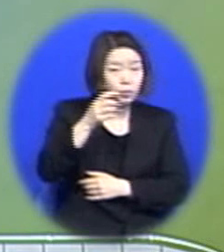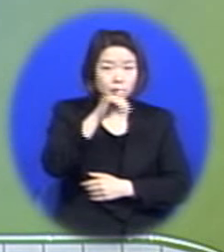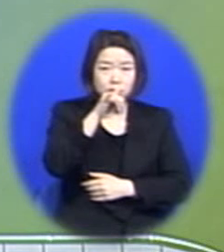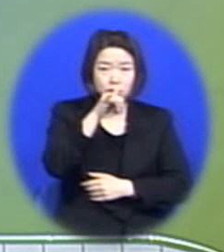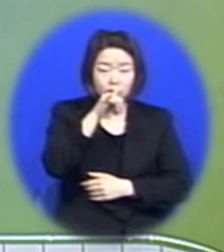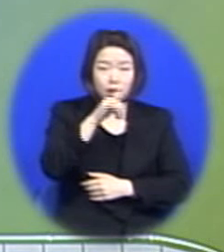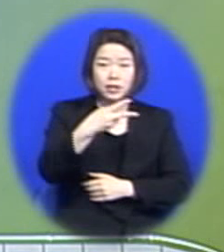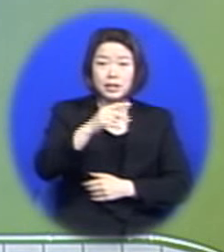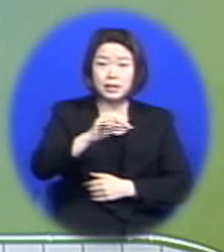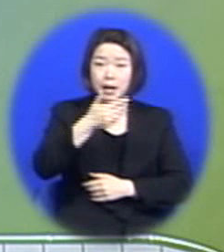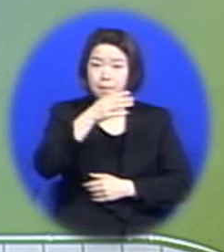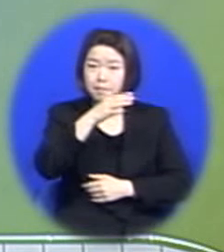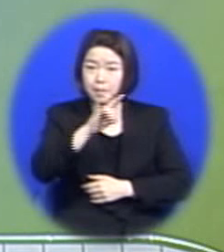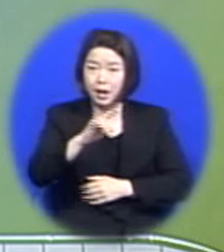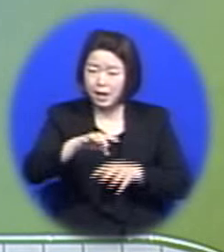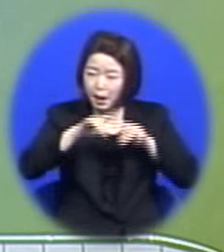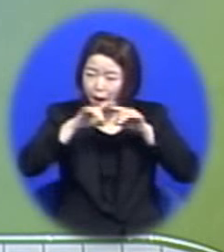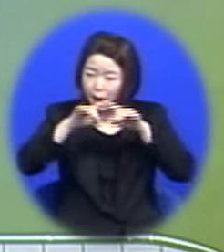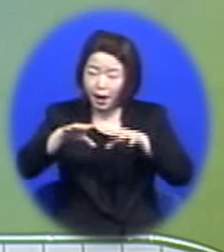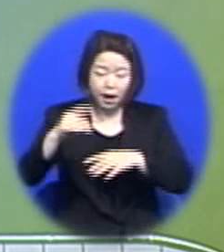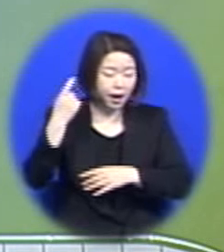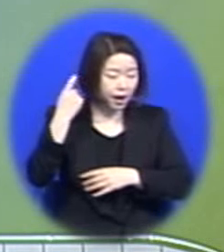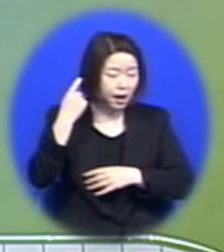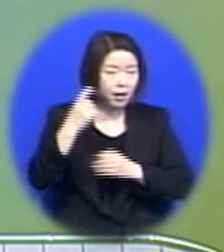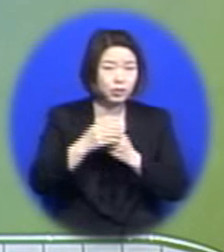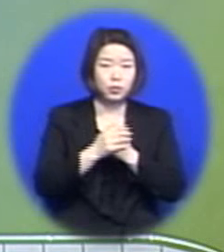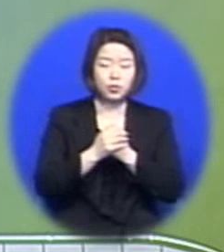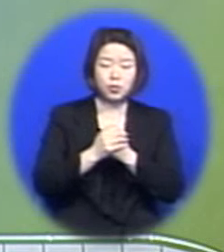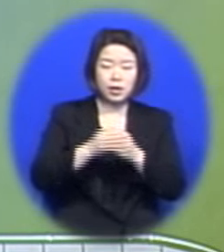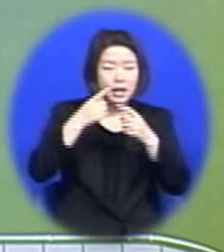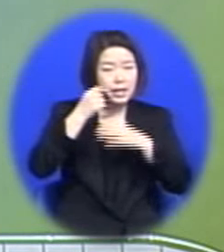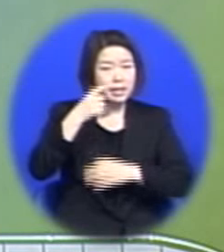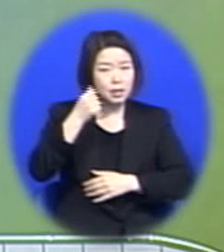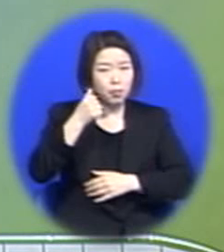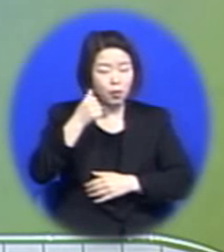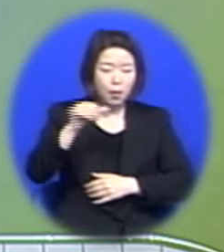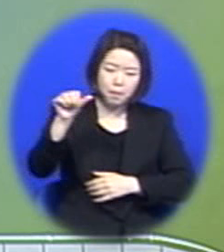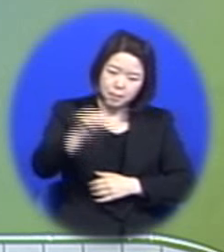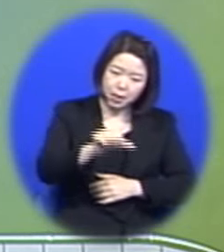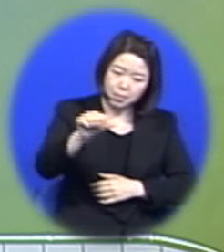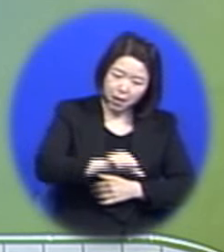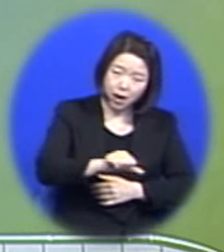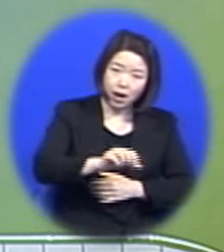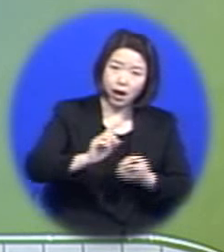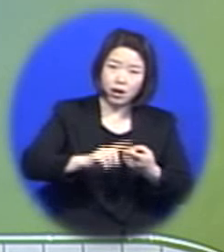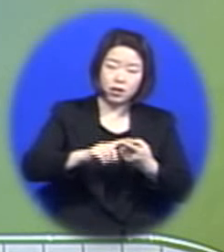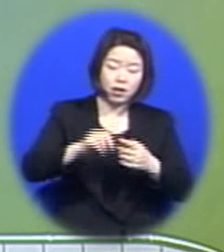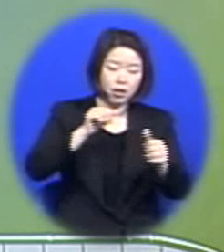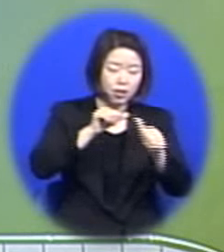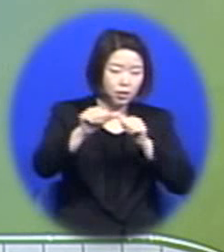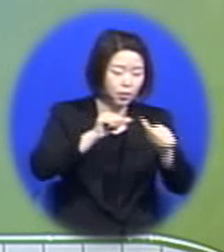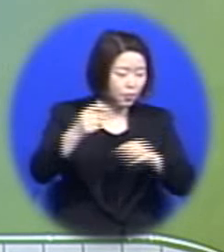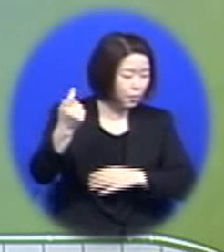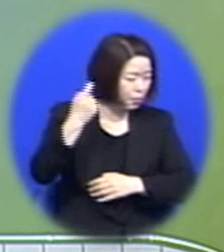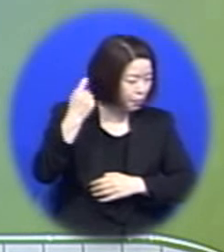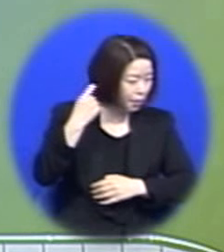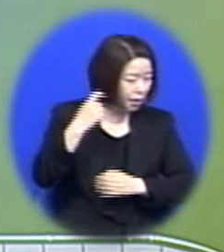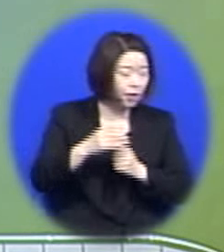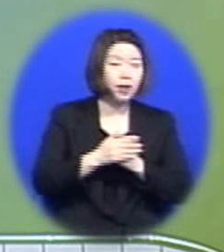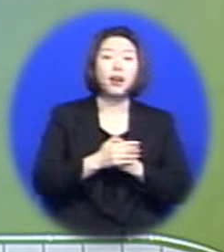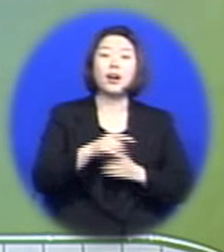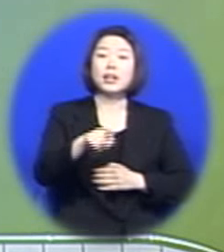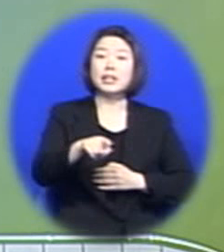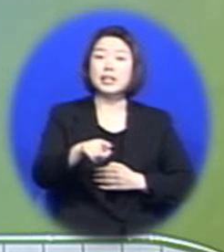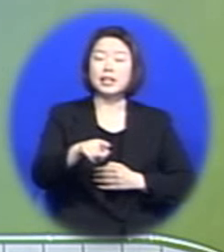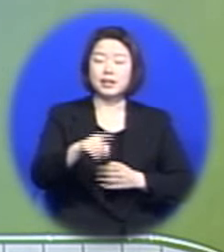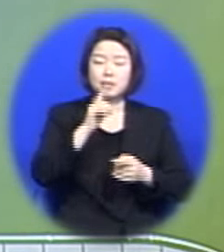단파 라디오에서 일본군이 패퇴한 소식들이 계속 들려오는 겁니다. 이 소식이 그 포로 수용소 안에 있는